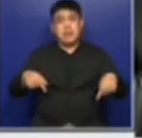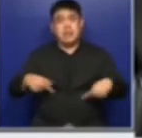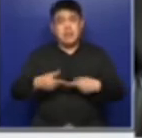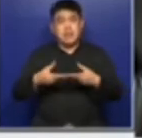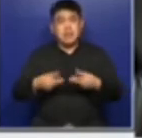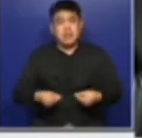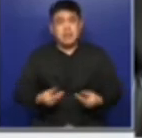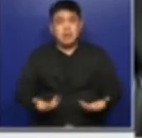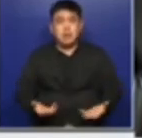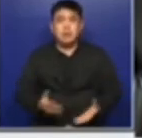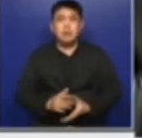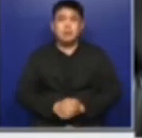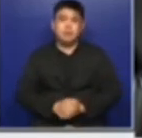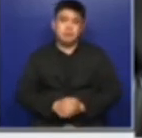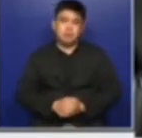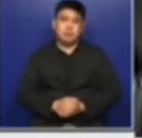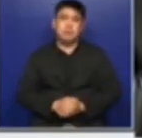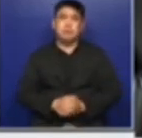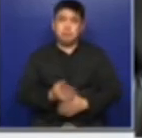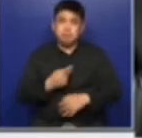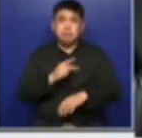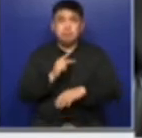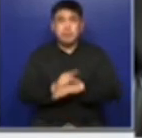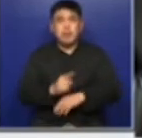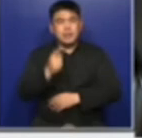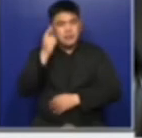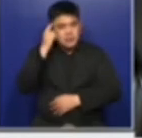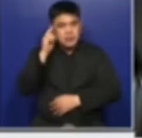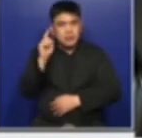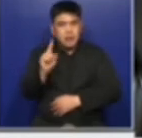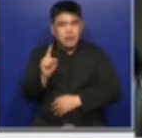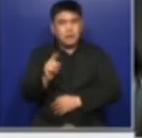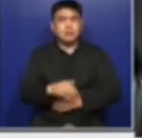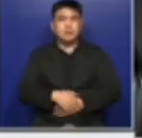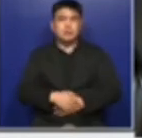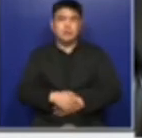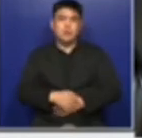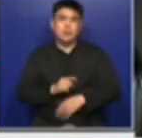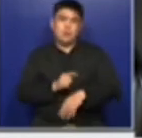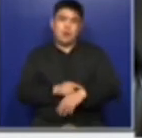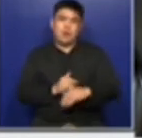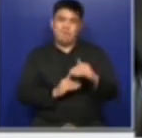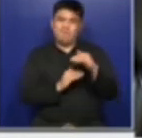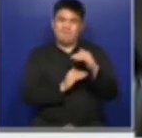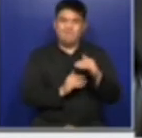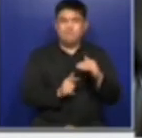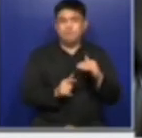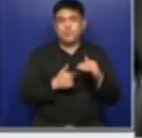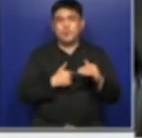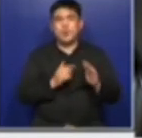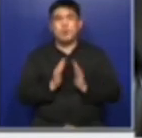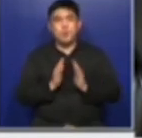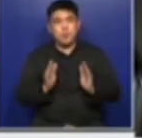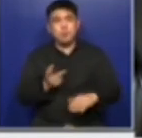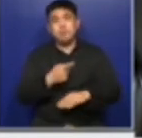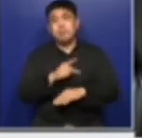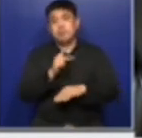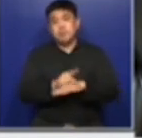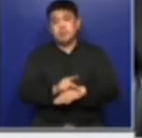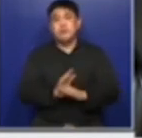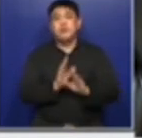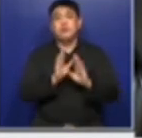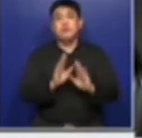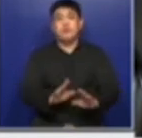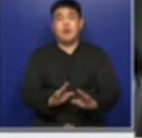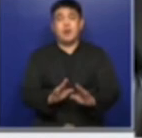ชนท่านประธานที่เคารพครับที่เห็นสั้นๆว่าในเวลาจำกัดนี้ก็กราบขอบพระคุณท่านประธานฝาก